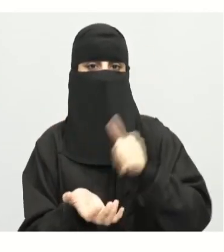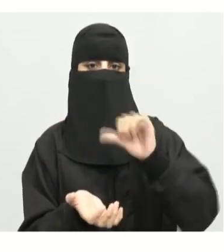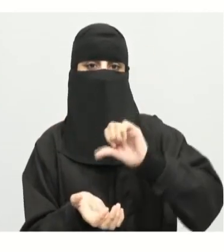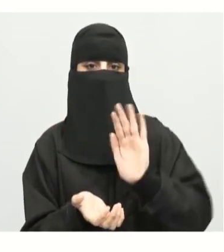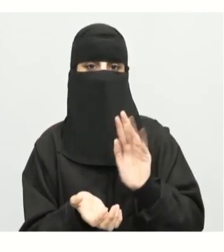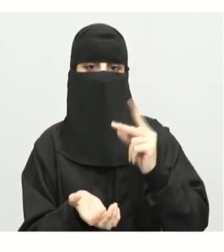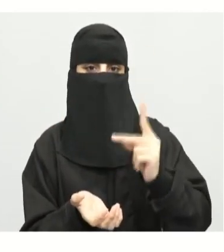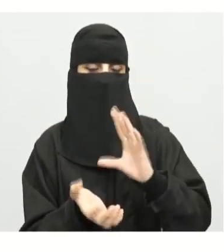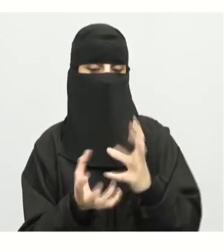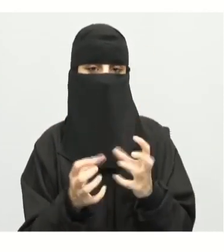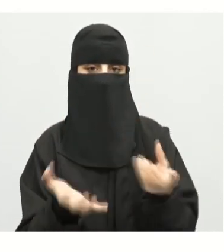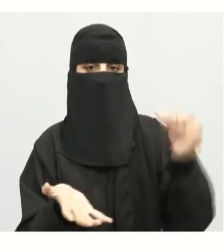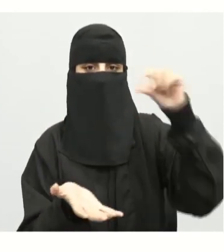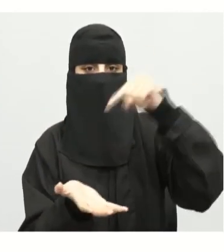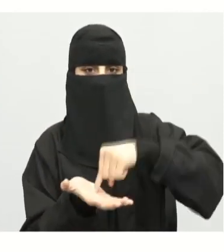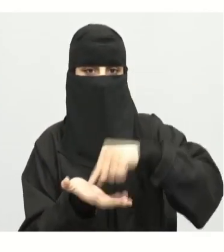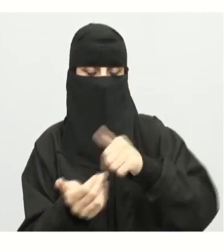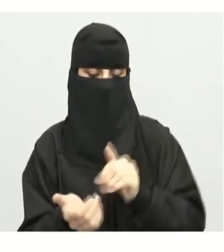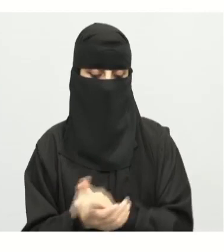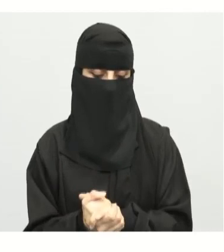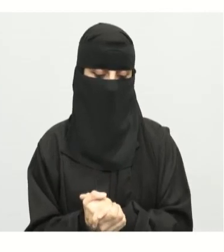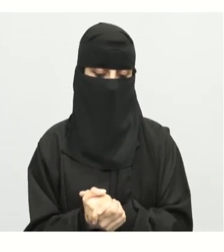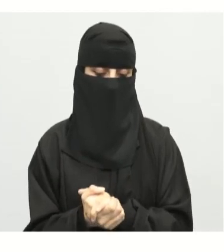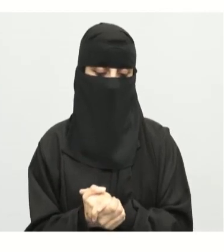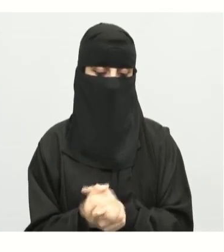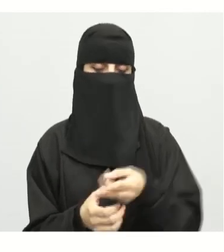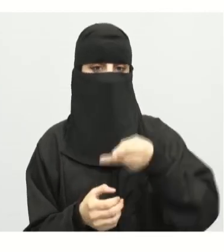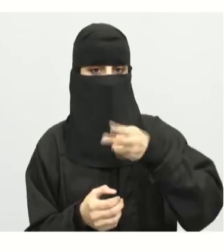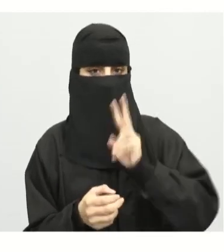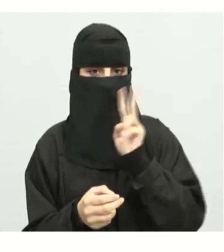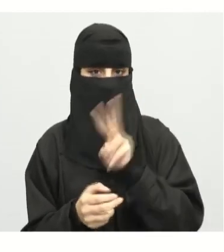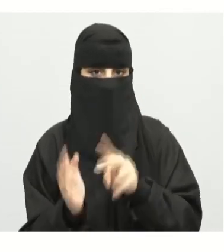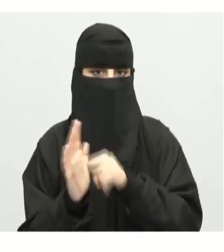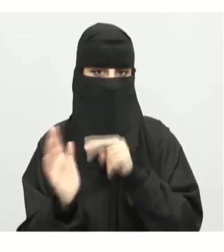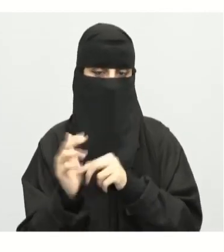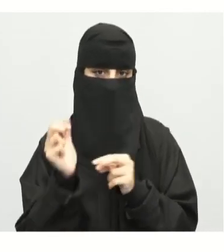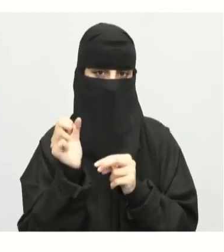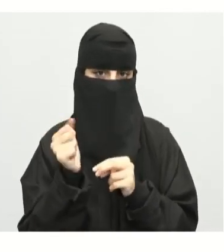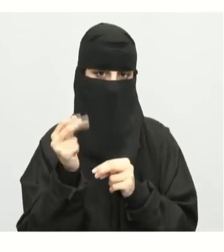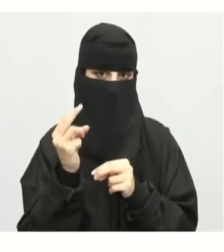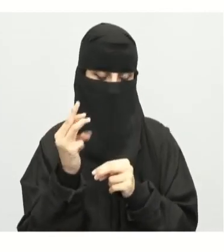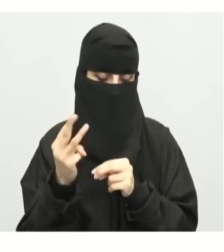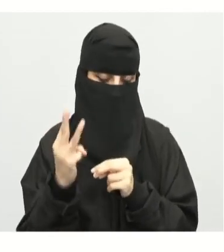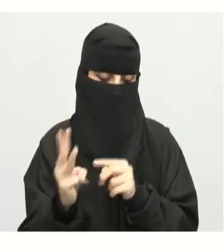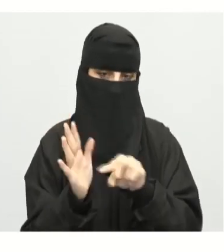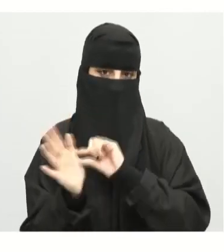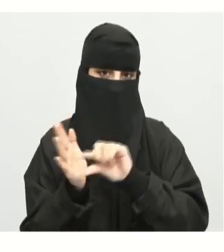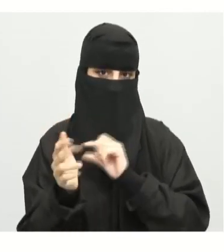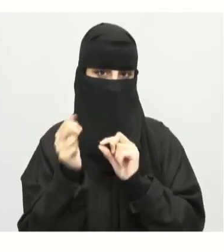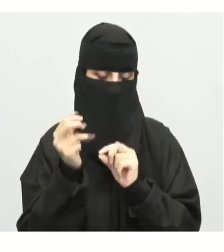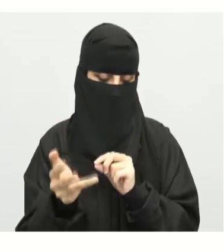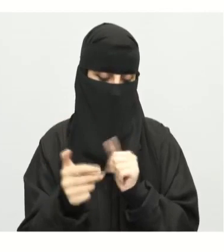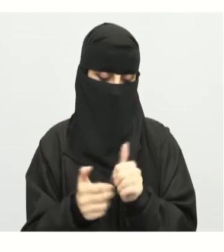الموقع قبله المسلمين يربط الموقع به نقهرات متعدده يتوسط الموقع